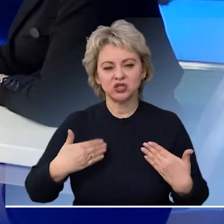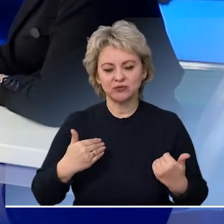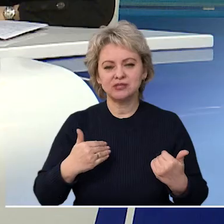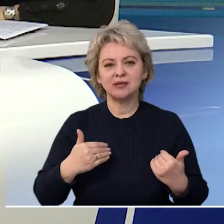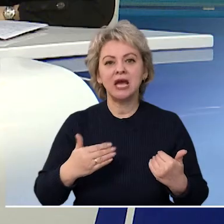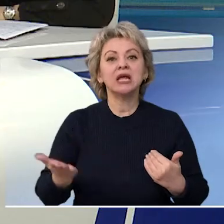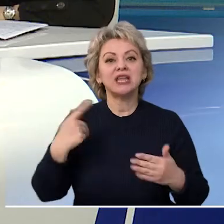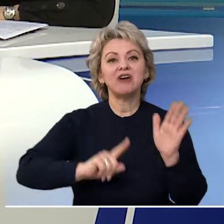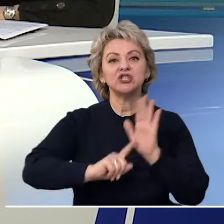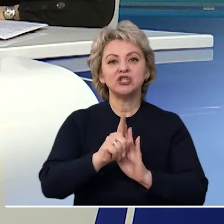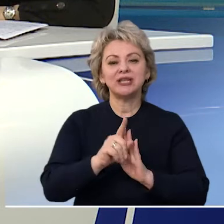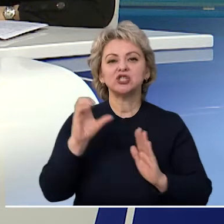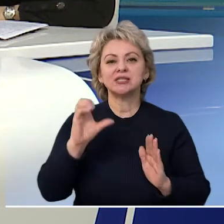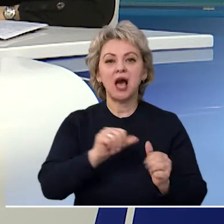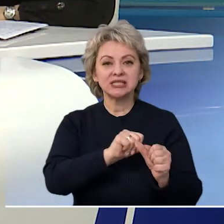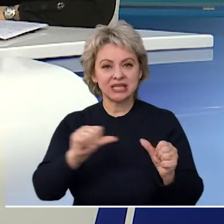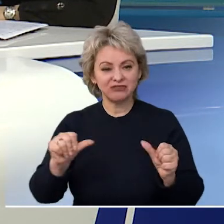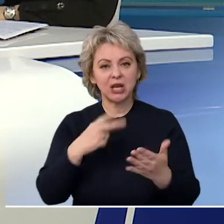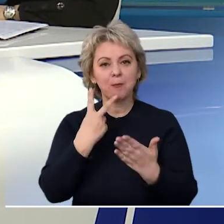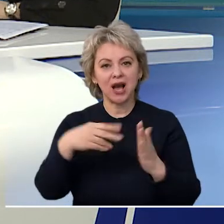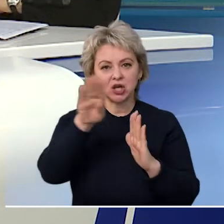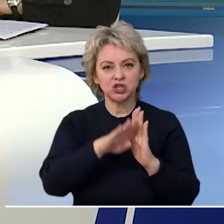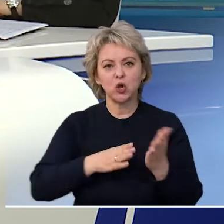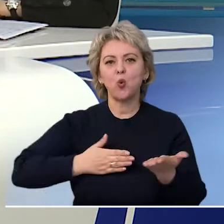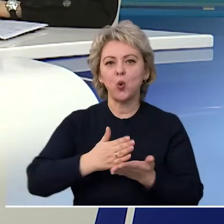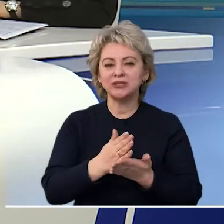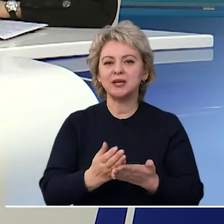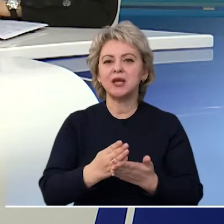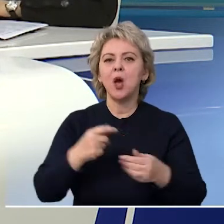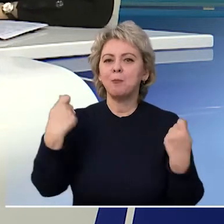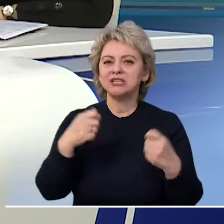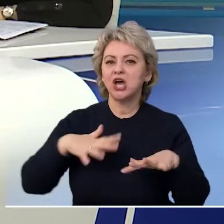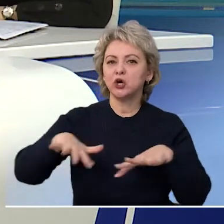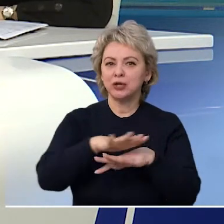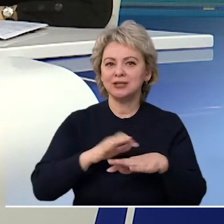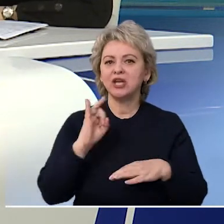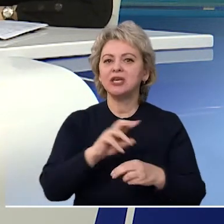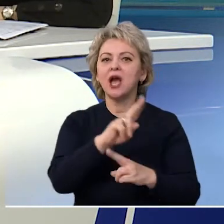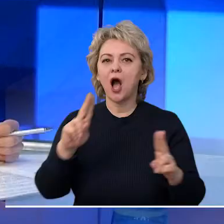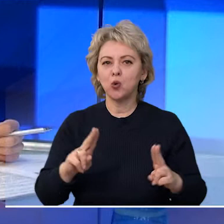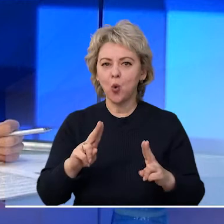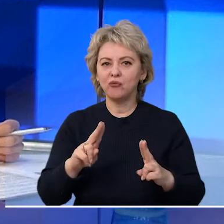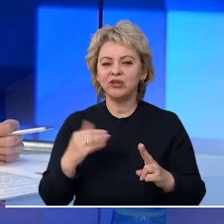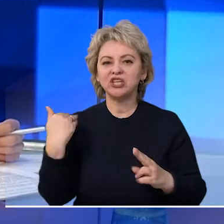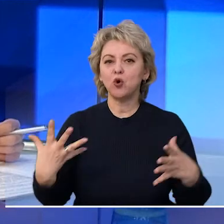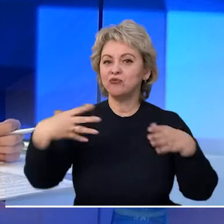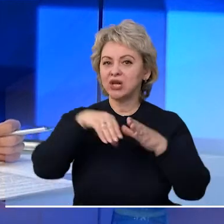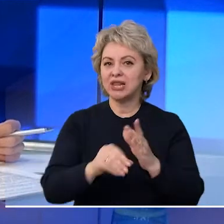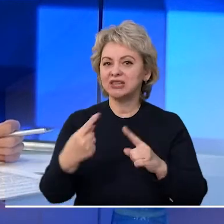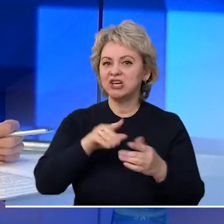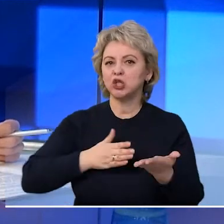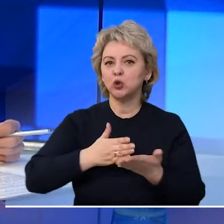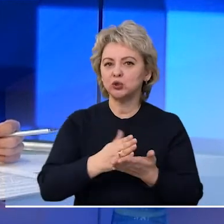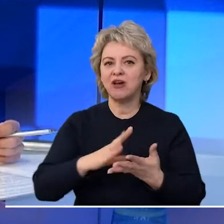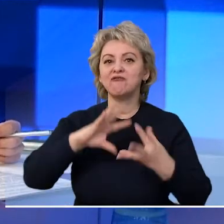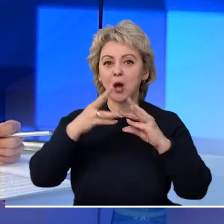здравствуйте. Здравствуйте. Давайте начнем с основных показателей отрасли потребительского рынка и каков ее вклад